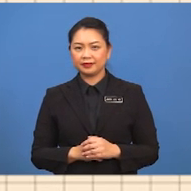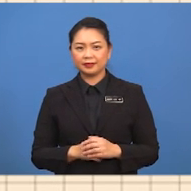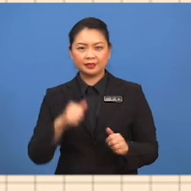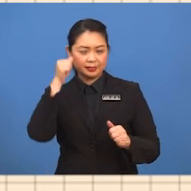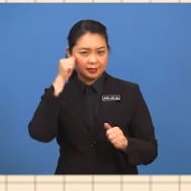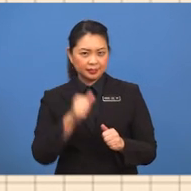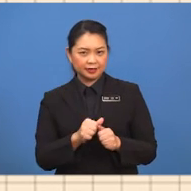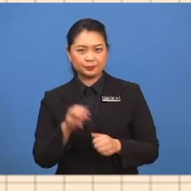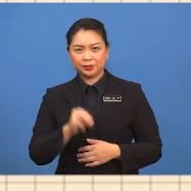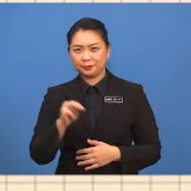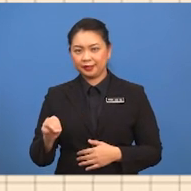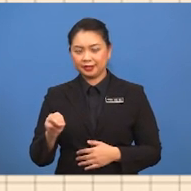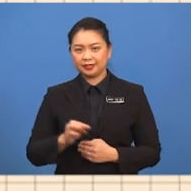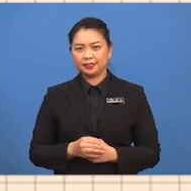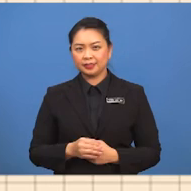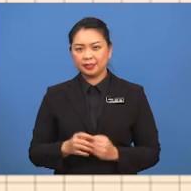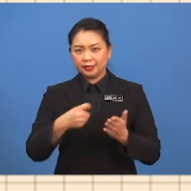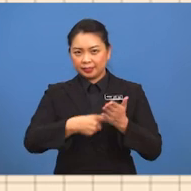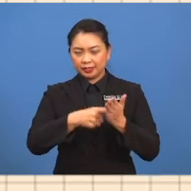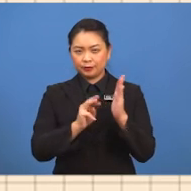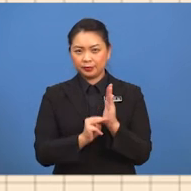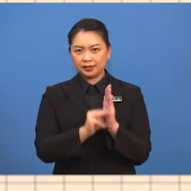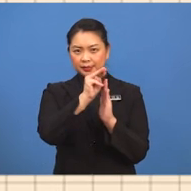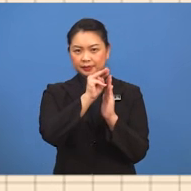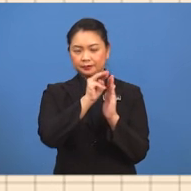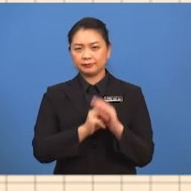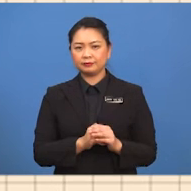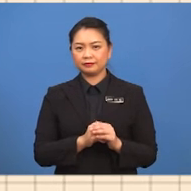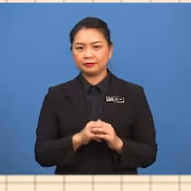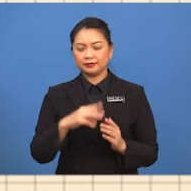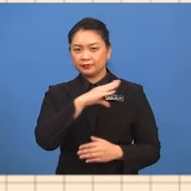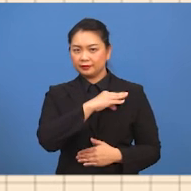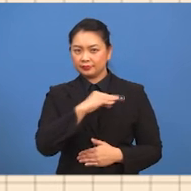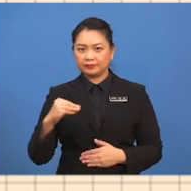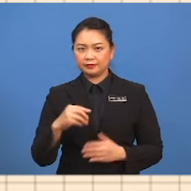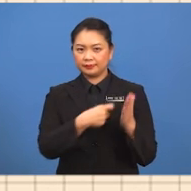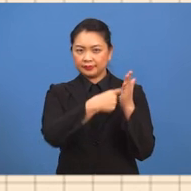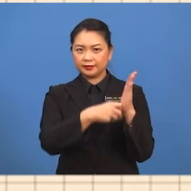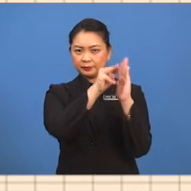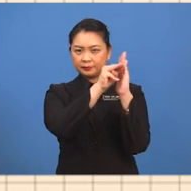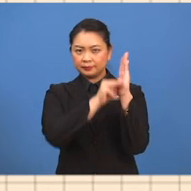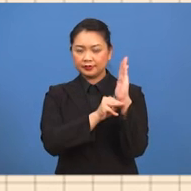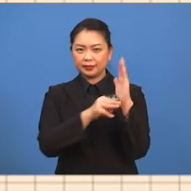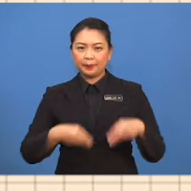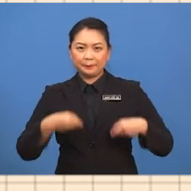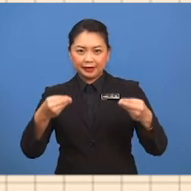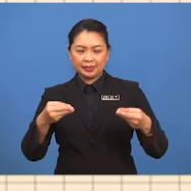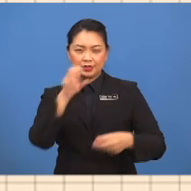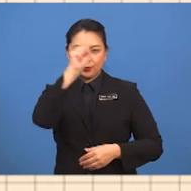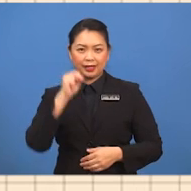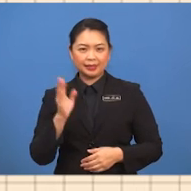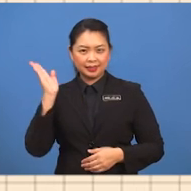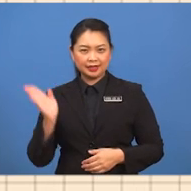Ingat murid-murid, nilai maksimum dan nilai minimum bagi soalan